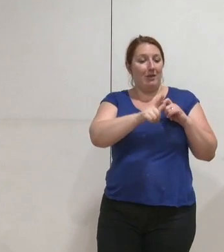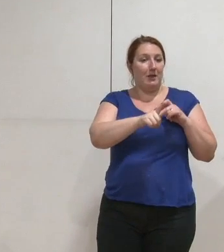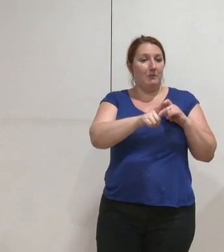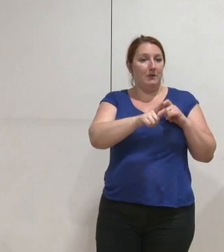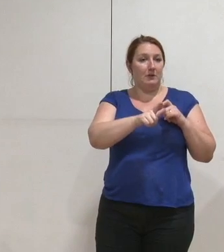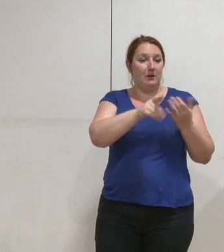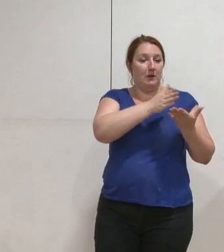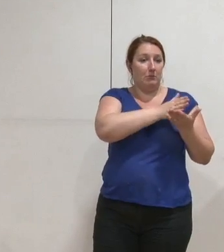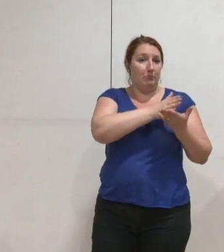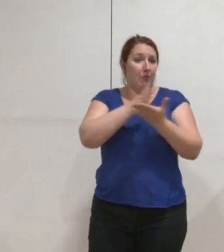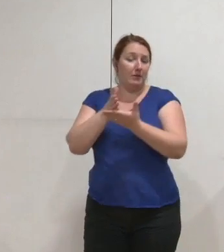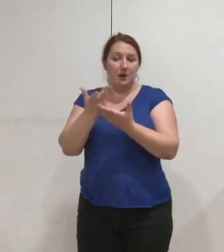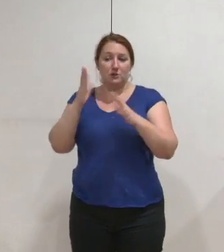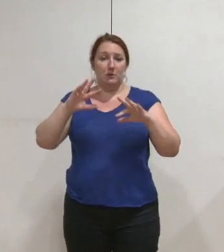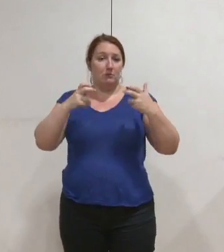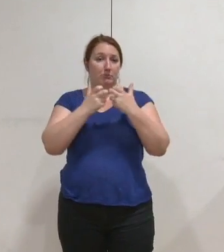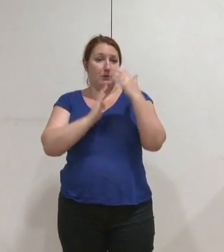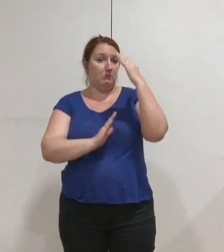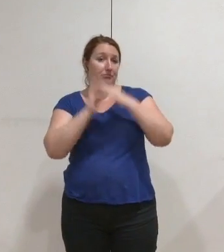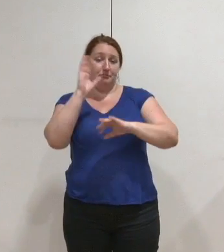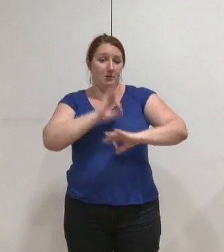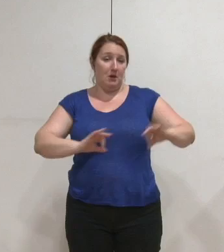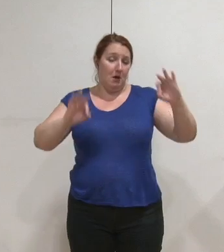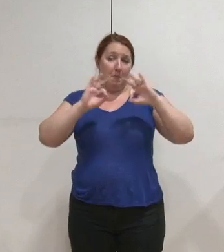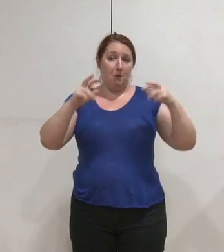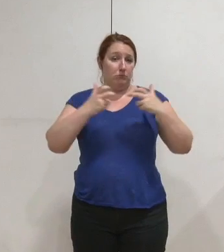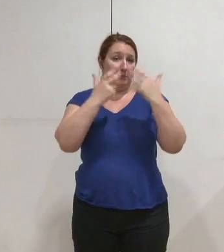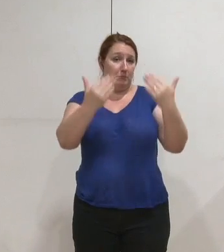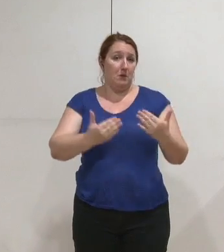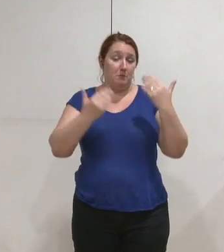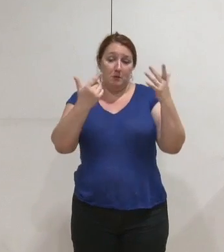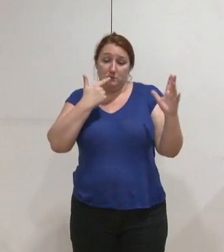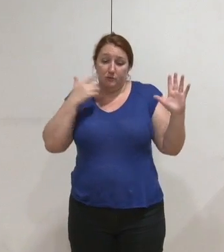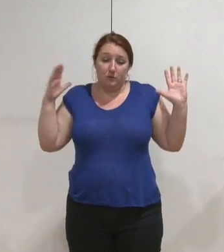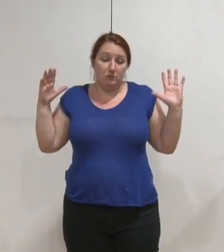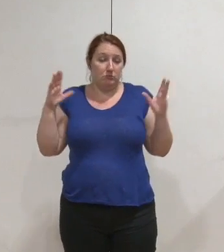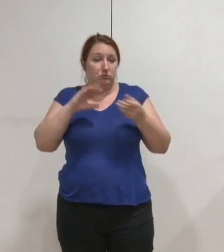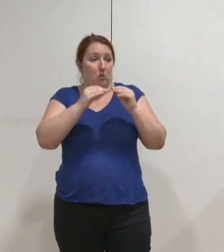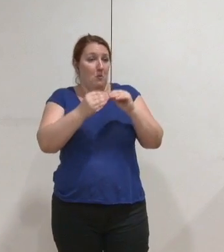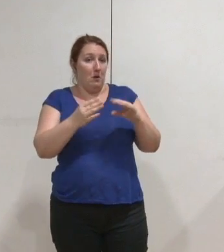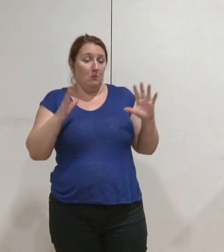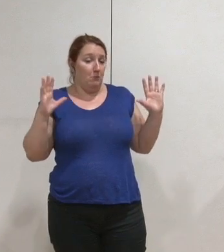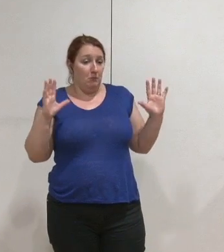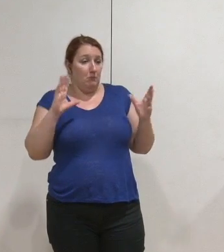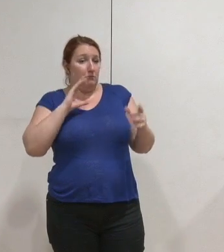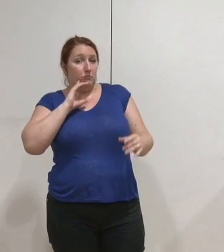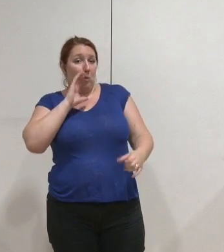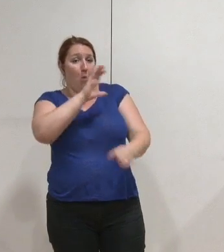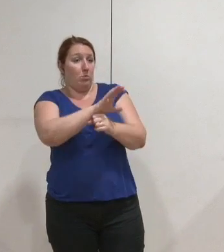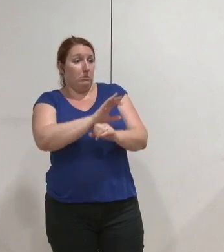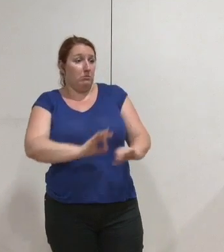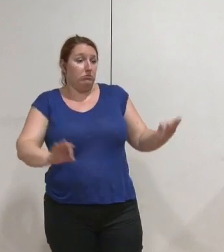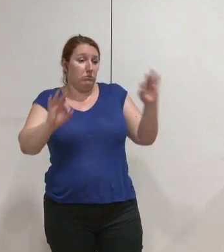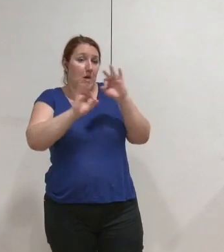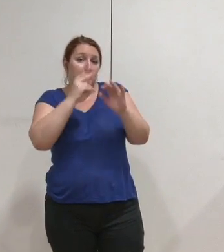à enveloppe constante point de vu là dès lors ça ne rencontre recueille pas de notre part une opposition après tout c'est